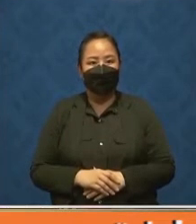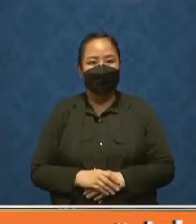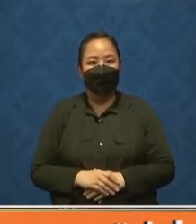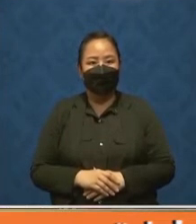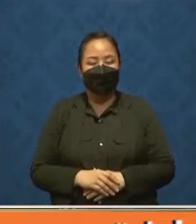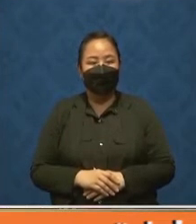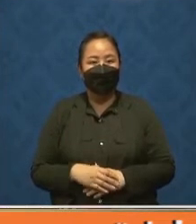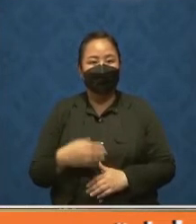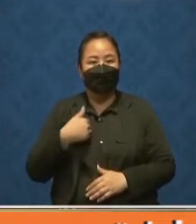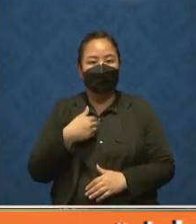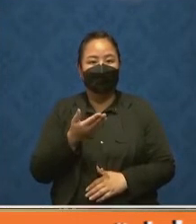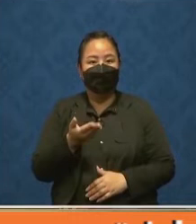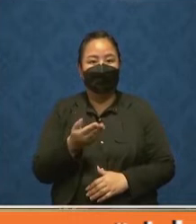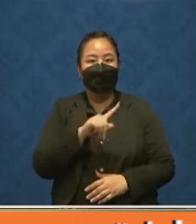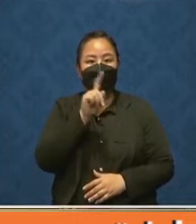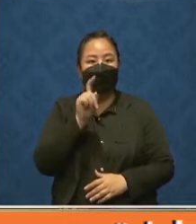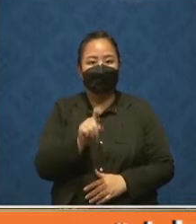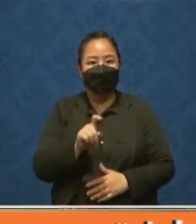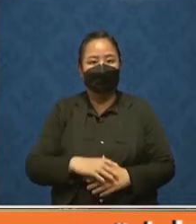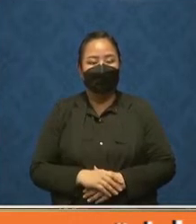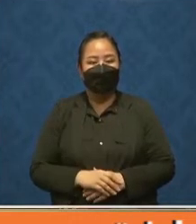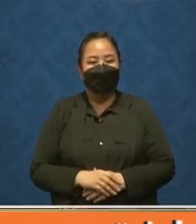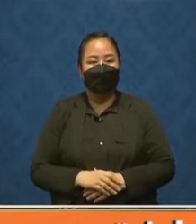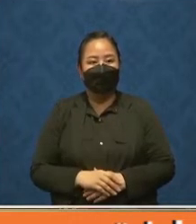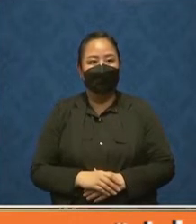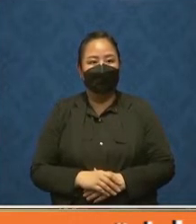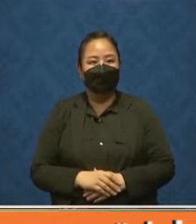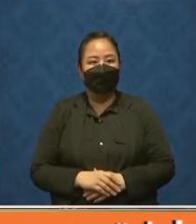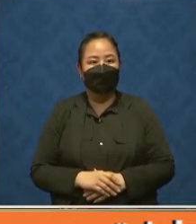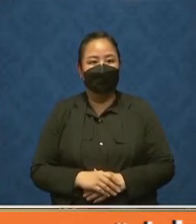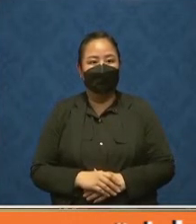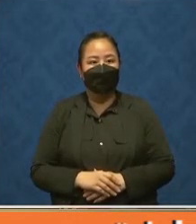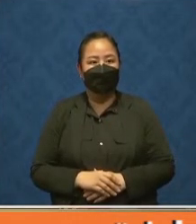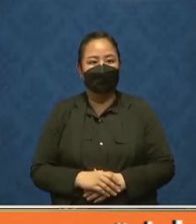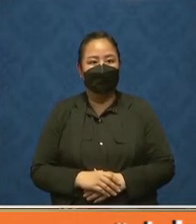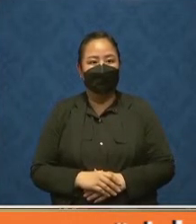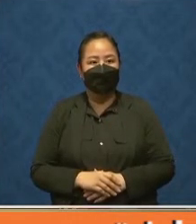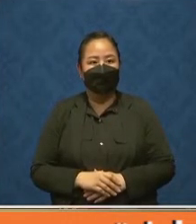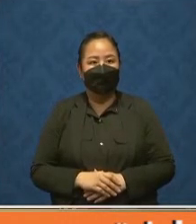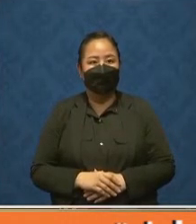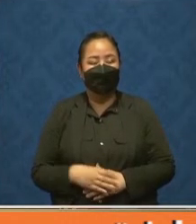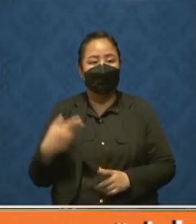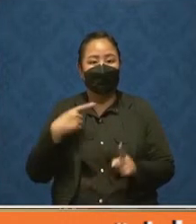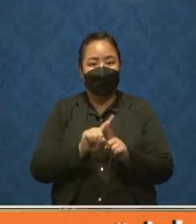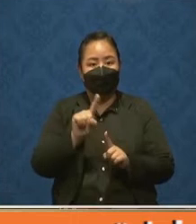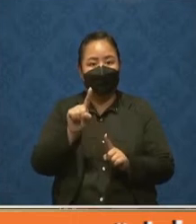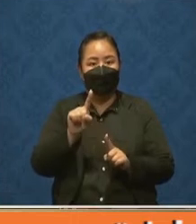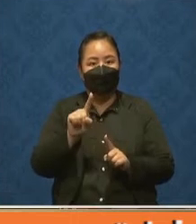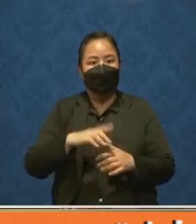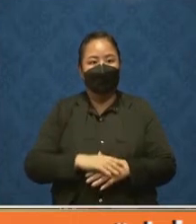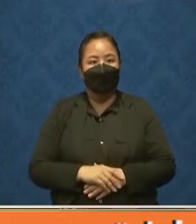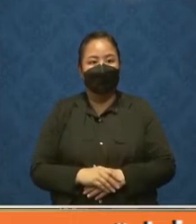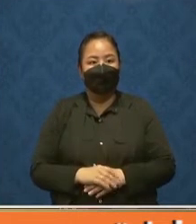นครับที่ได้ตั้งคําถามไปก็ยังไม่ได้รับคําตอบจากผู้ชี้แจงแต่ประการใดนะครับในประการที่1ครับท่านประธานครับ